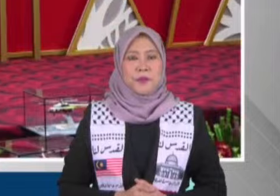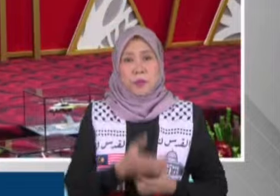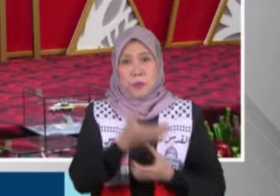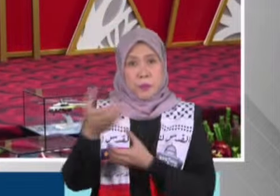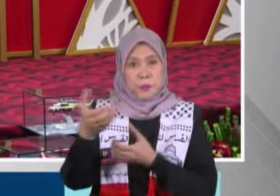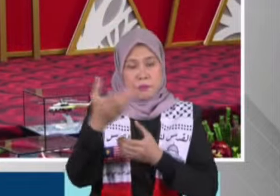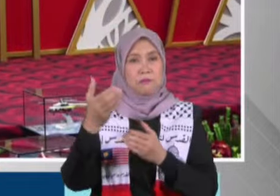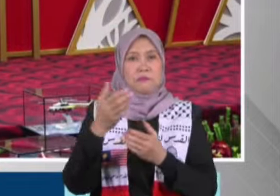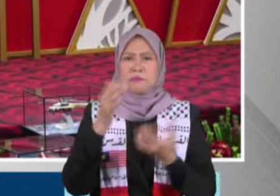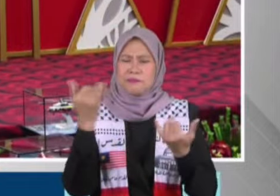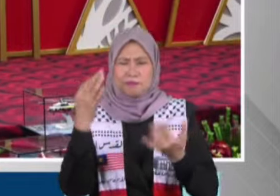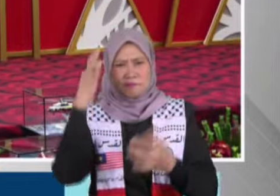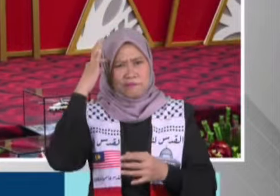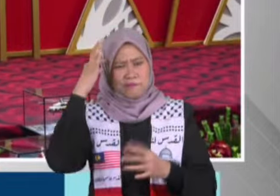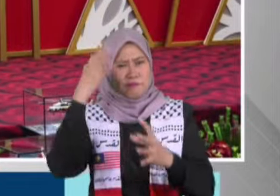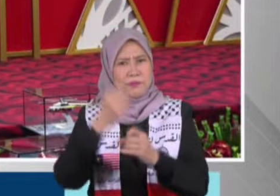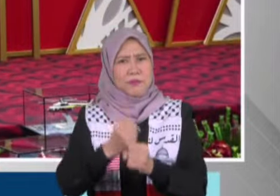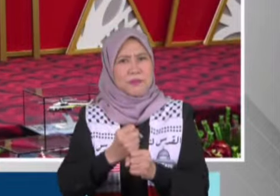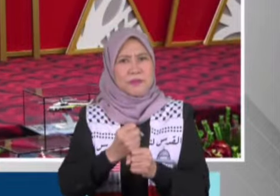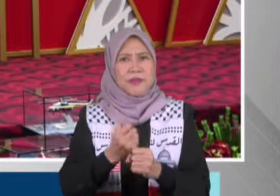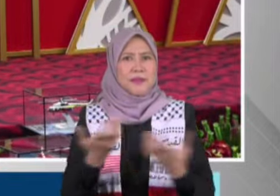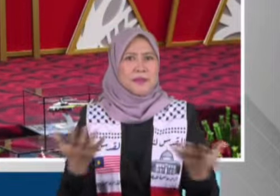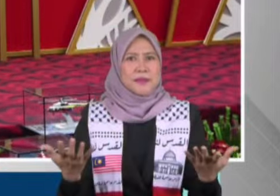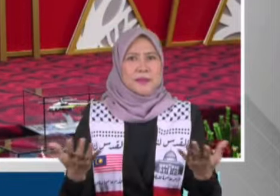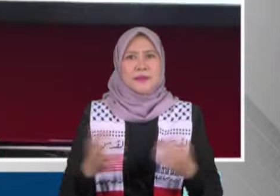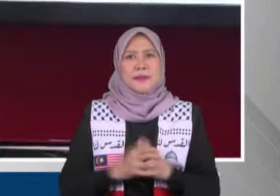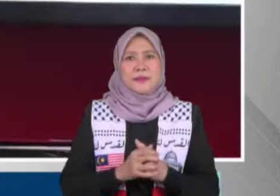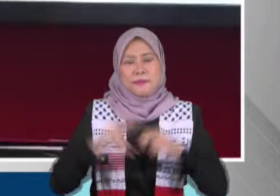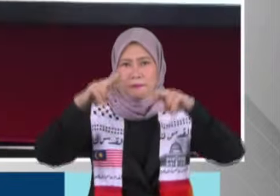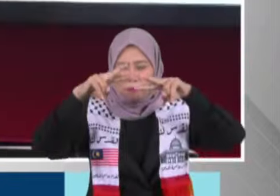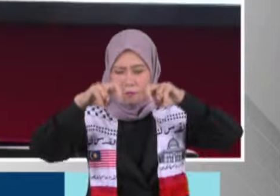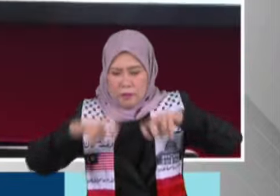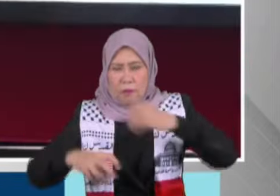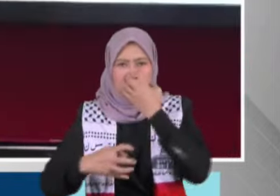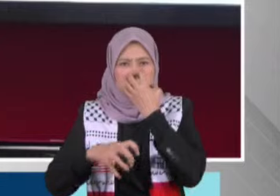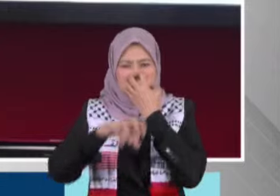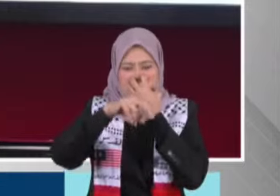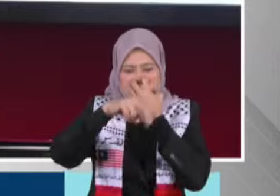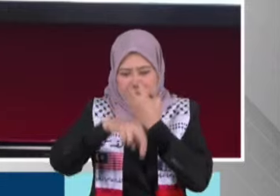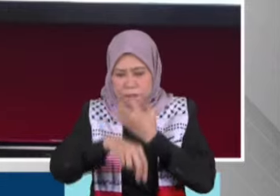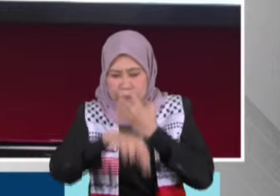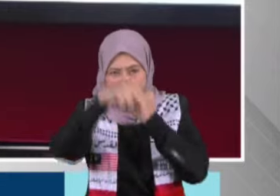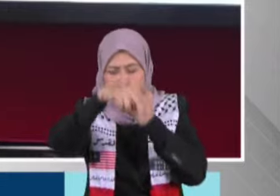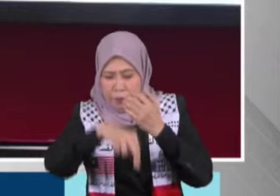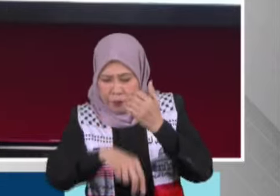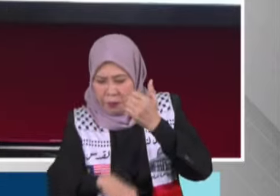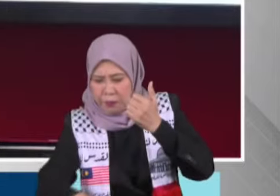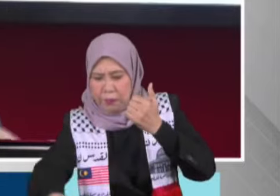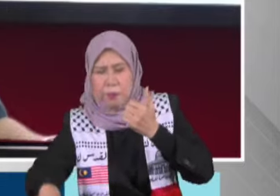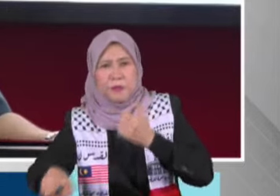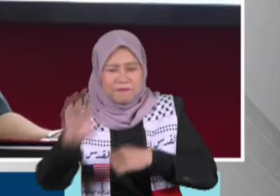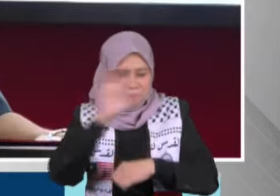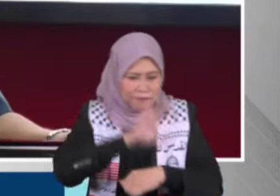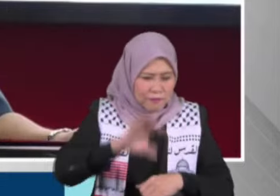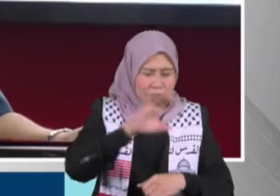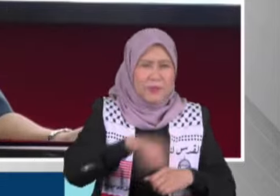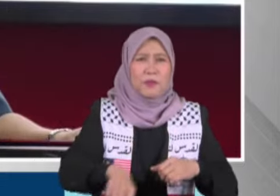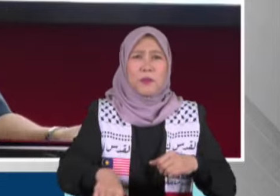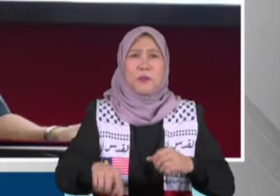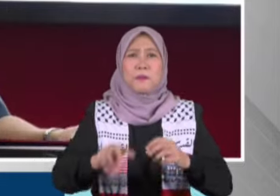JBPM merumuskan kaedah penyelam scuba bagi operasi mencari dan menyelamat mangsa insiden tanah jerlus di Masjid India